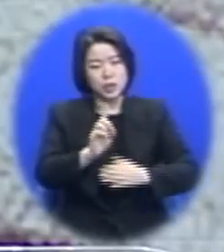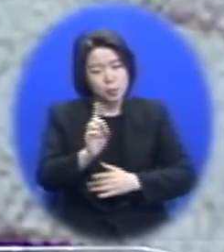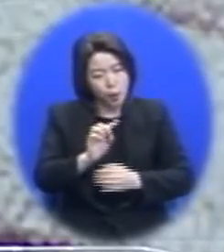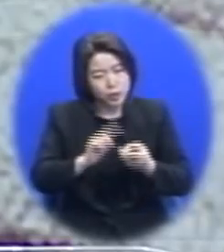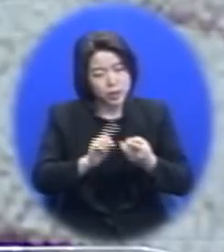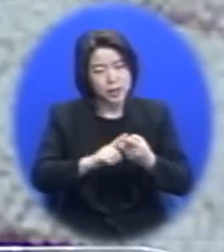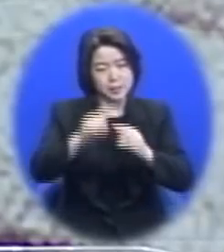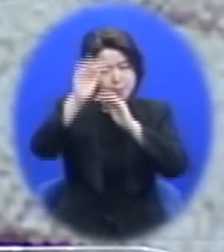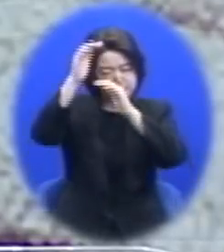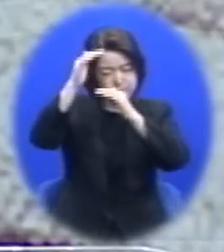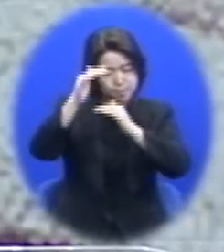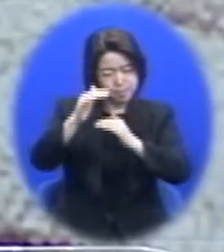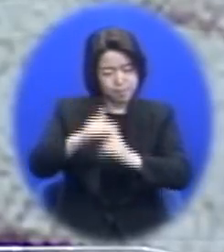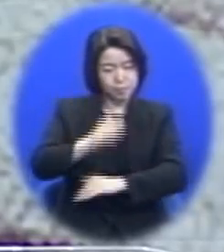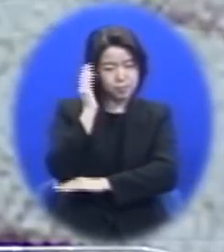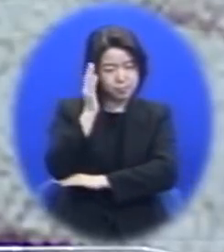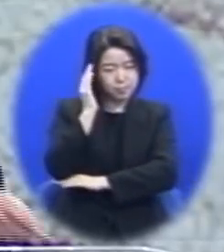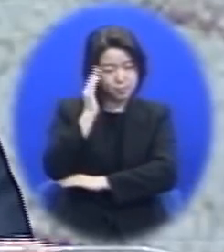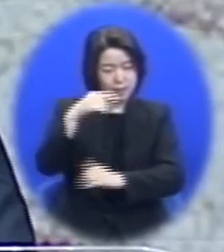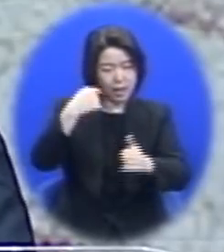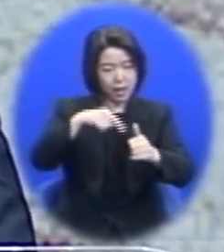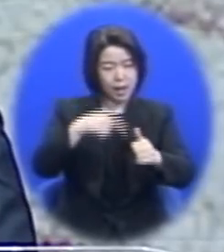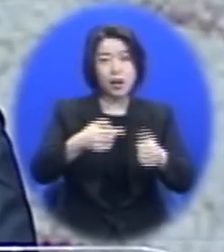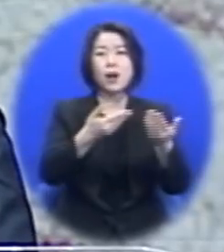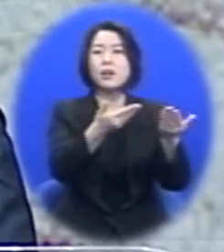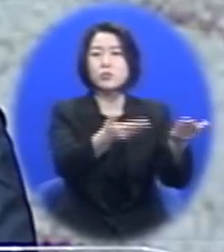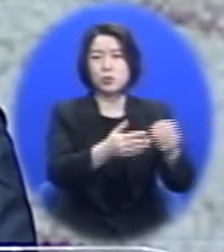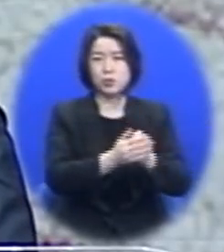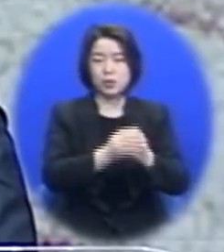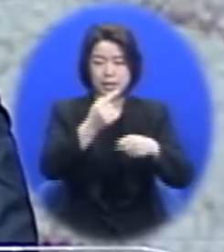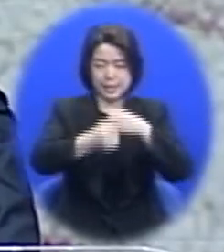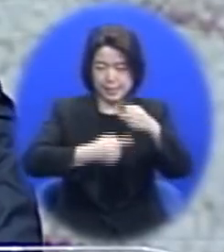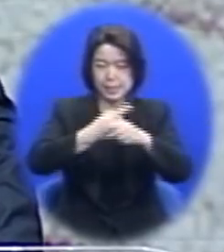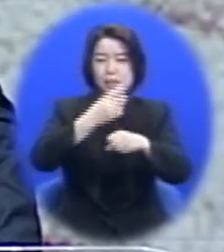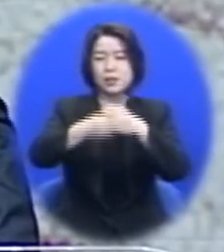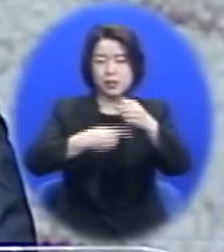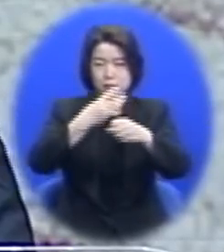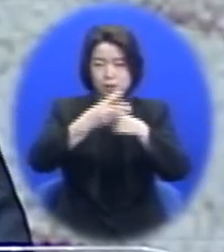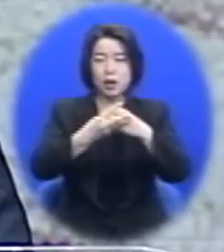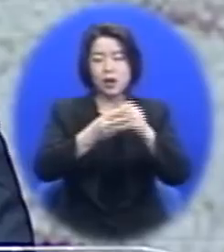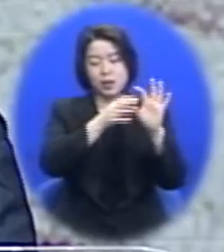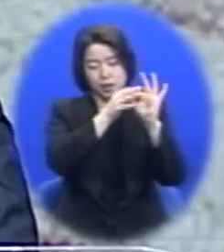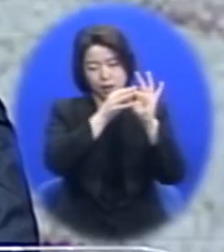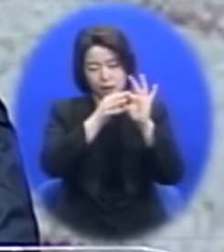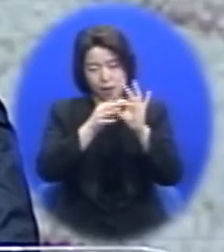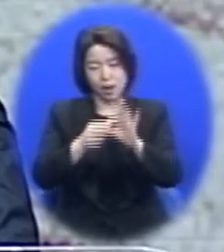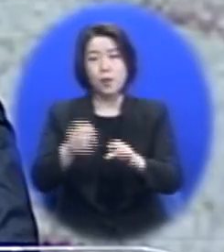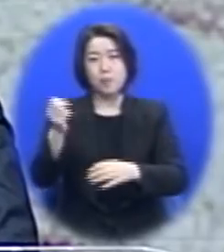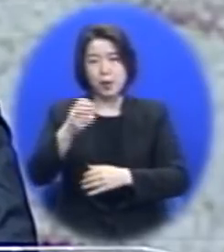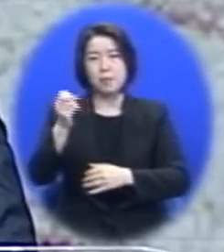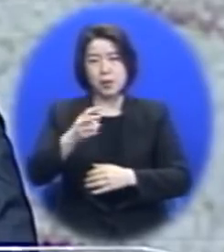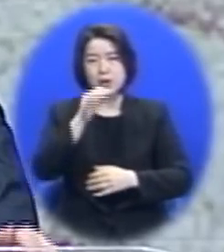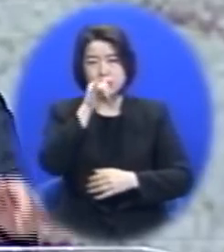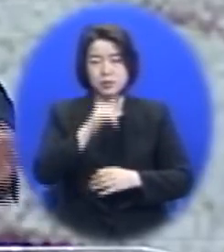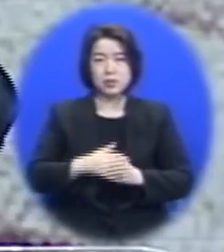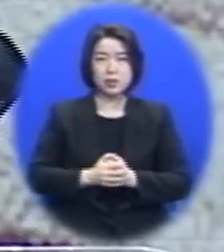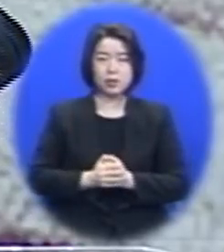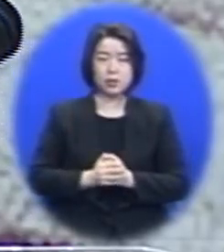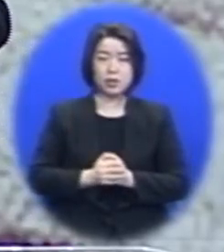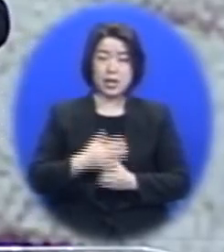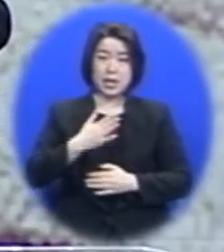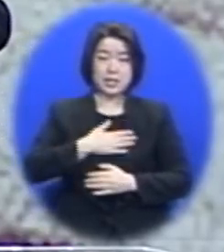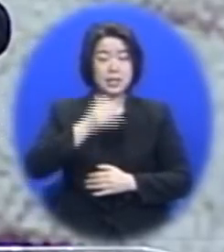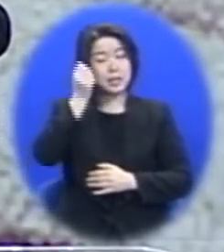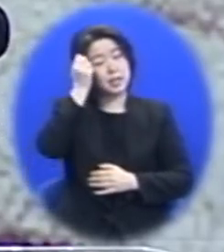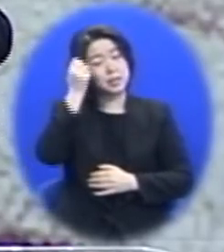해줍니다 마다 그 일은 반복됩니다 제가 묵었던 호텔의 식당 을